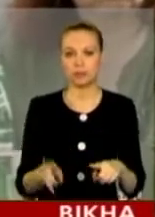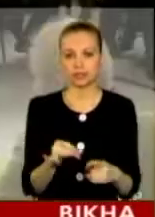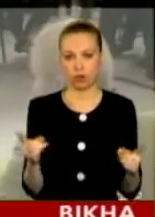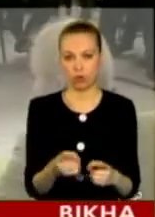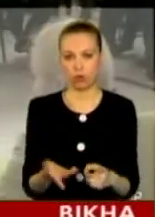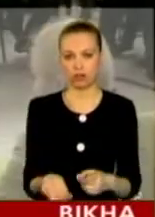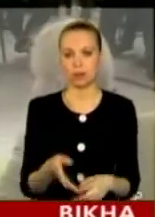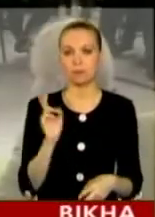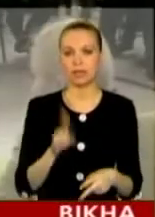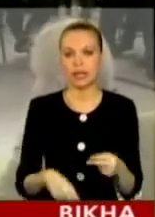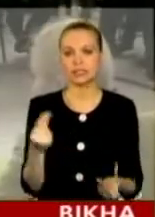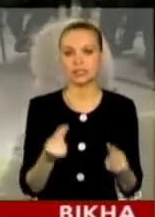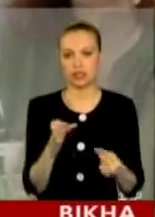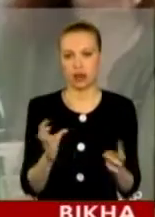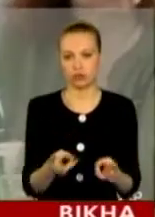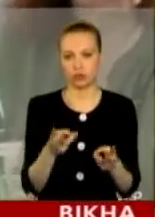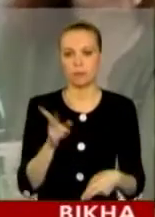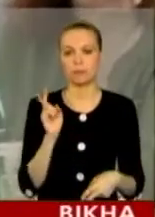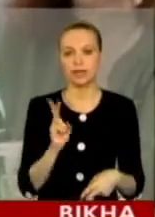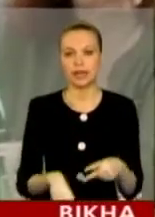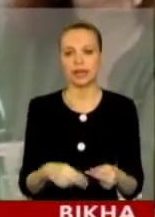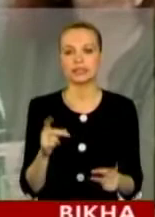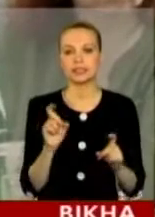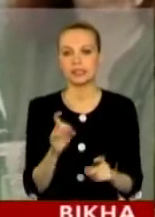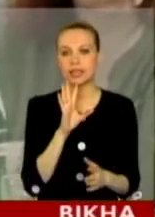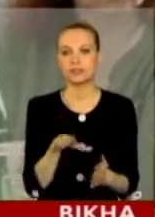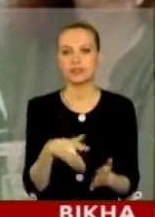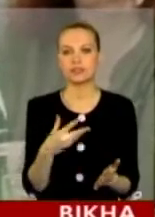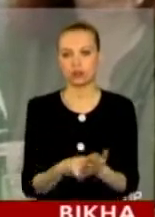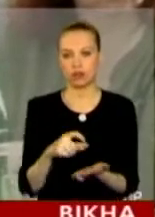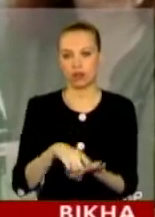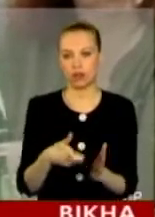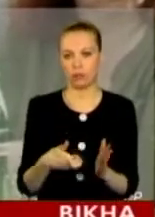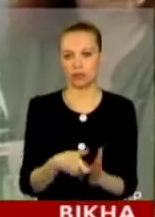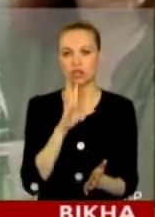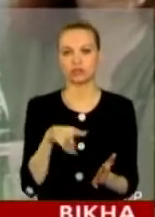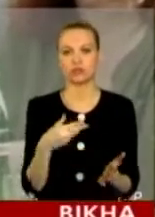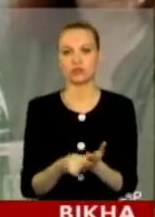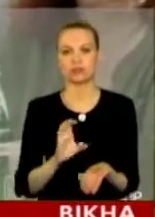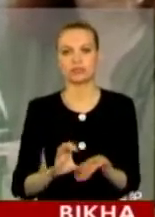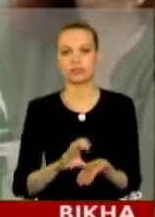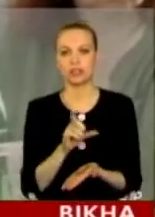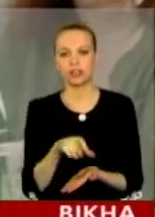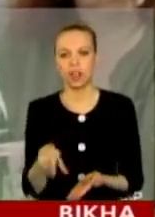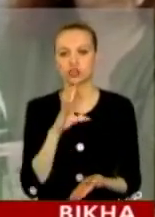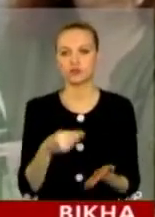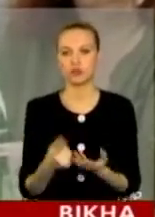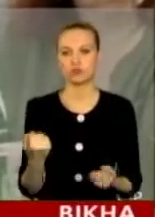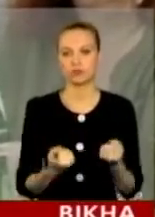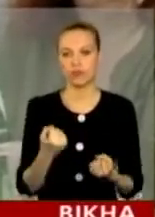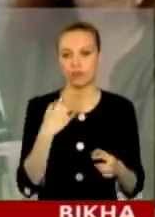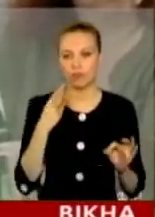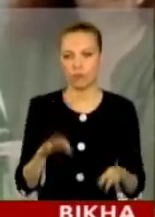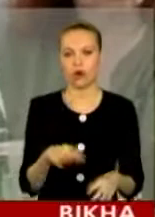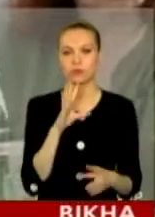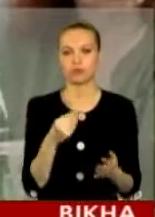коротко. Прекратіть грати з вогнем, прекратіть сидіти в своїх кабінетах зі своїми секретаршами, зі своїми шофёрами, зі